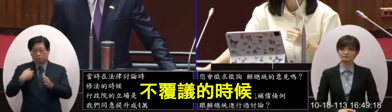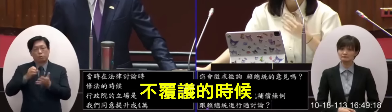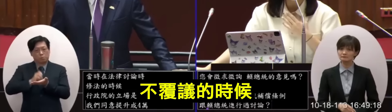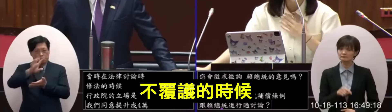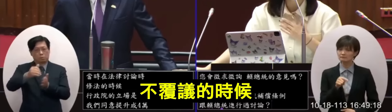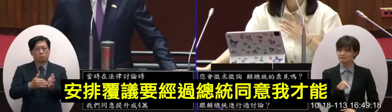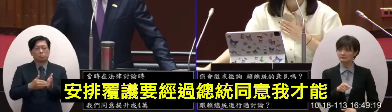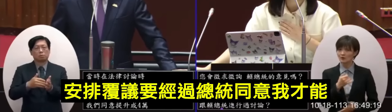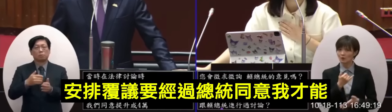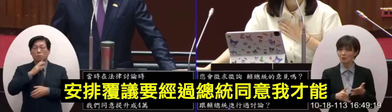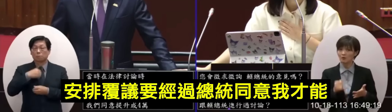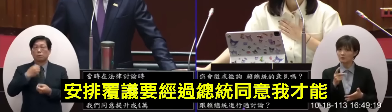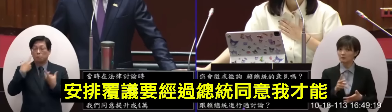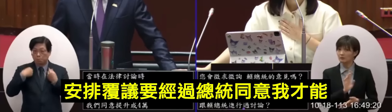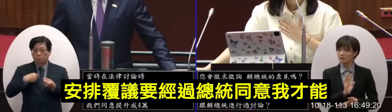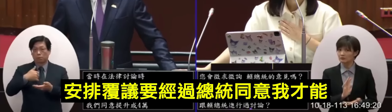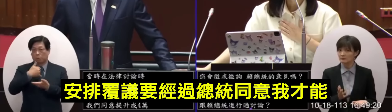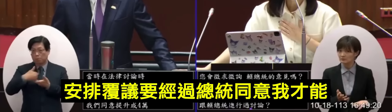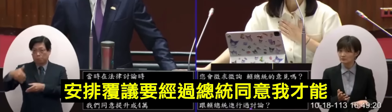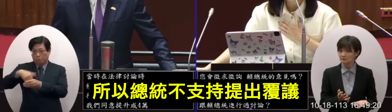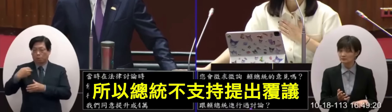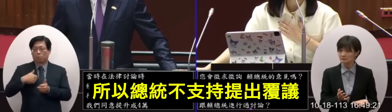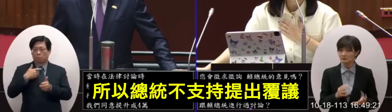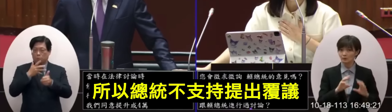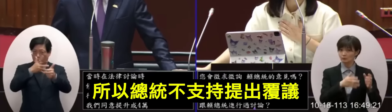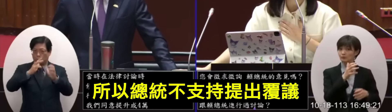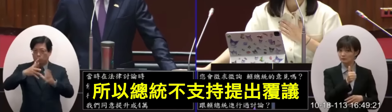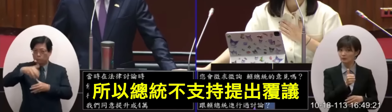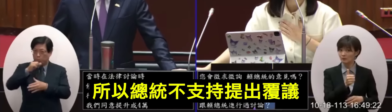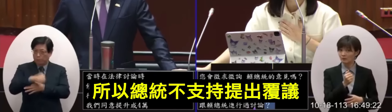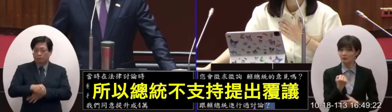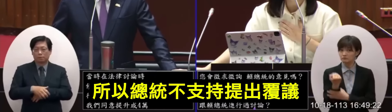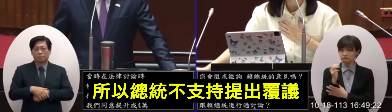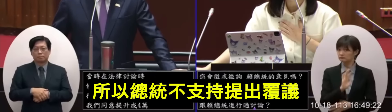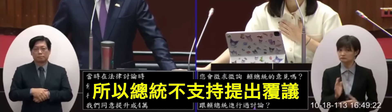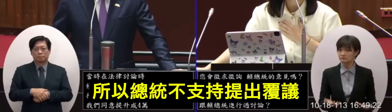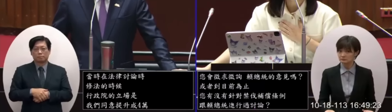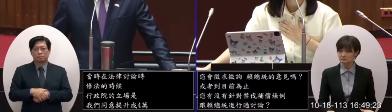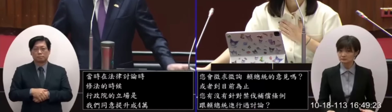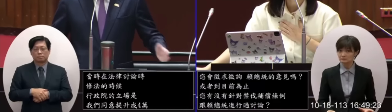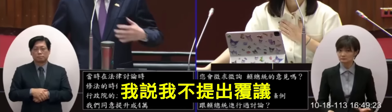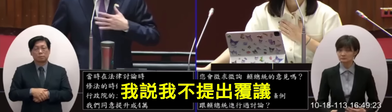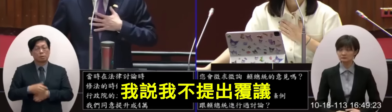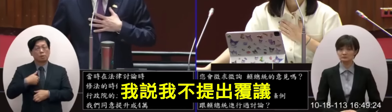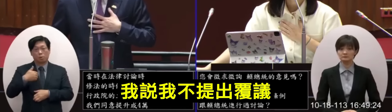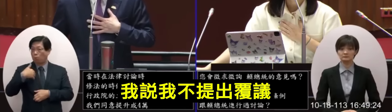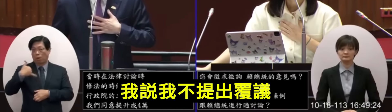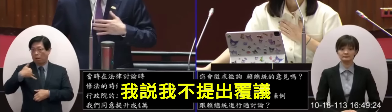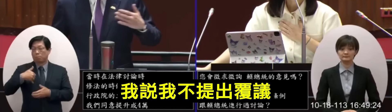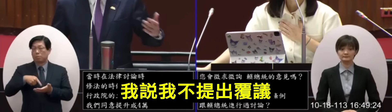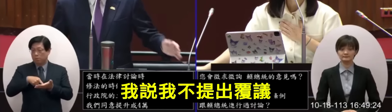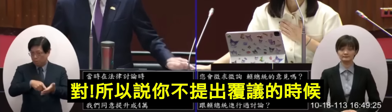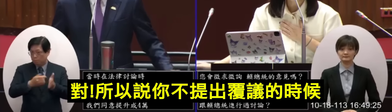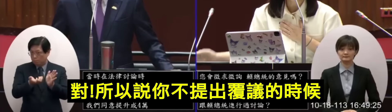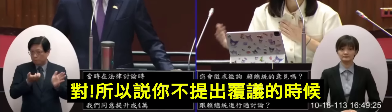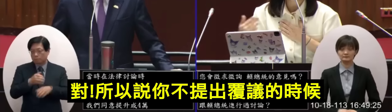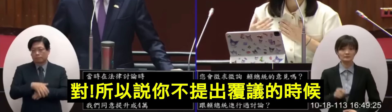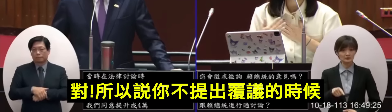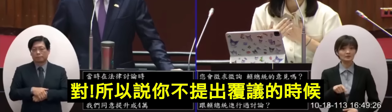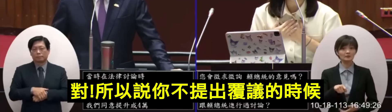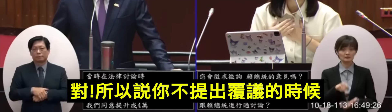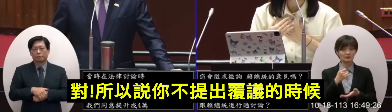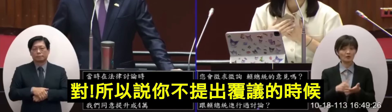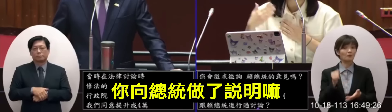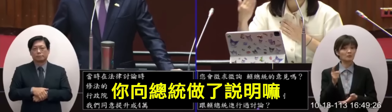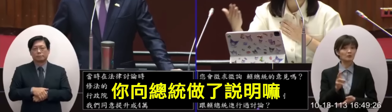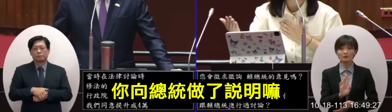议的时候， 因为复议要经过总统同意，我才能。 所以总统不支持提出复议。 我说我不提出复议， 对，所以你不提